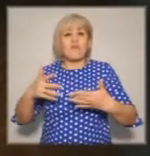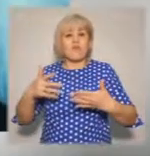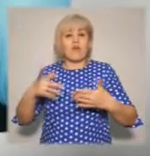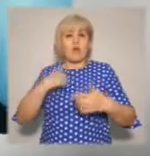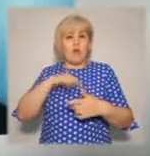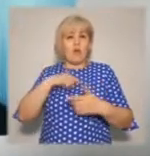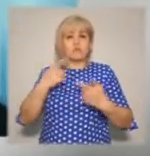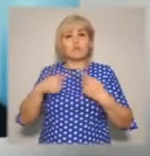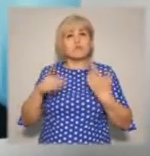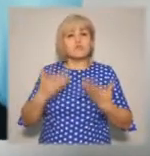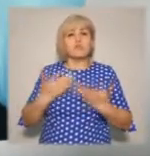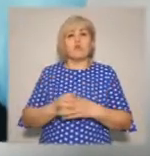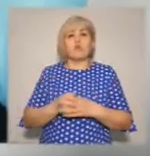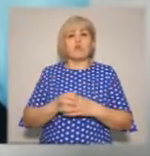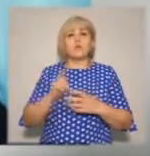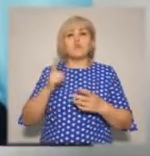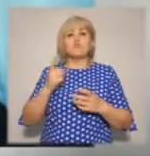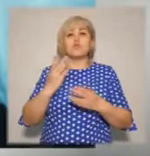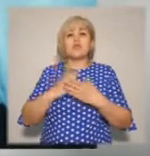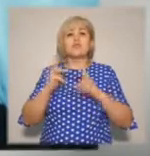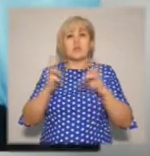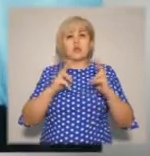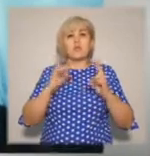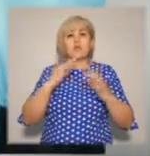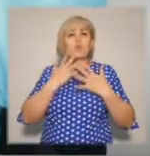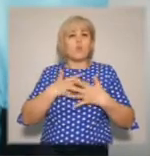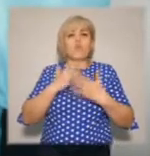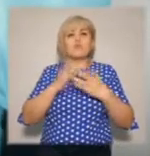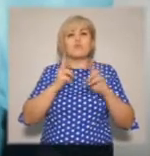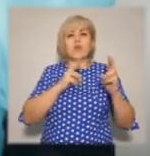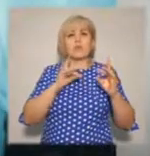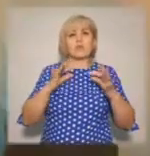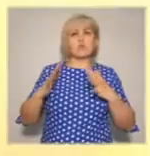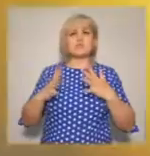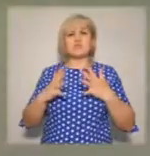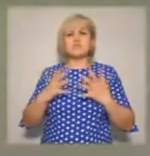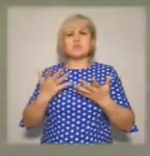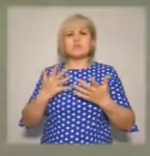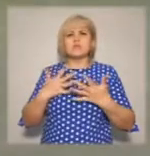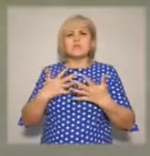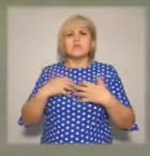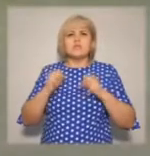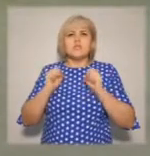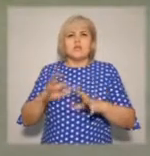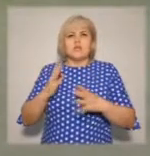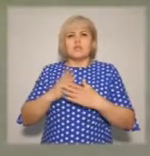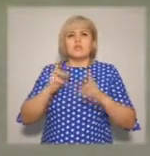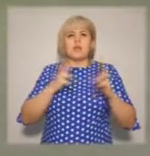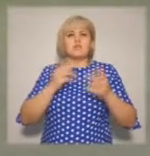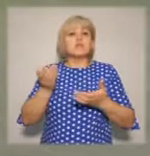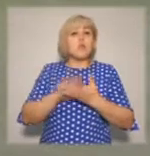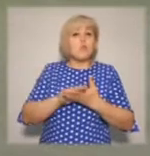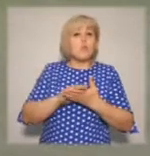танец, там, я не знаю, знакомство, английский вальс. То есть это действительно разные состояния. Если ты танцуешь